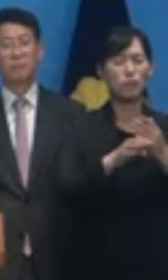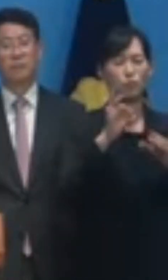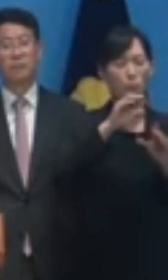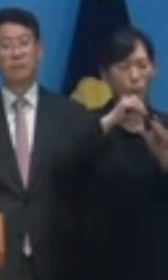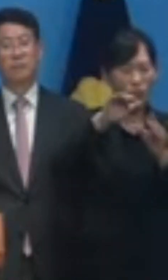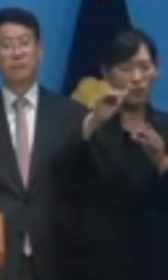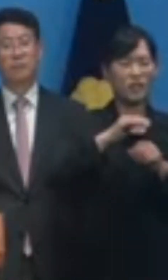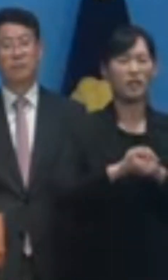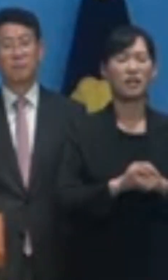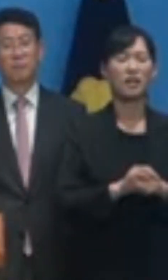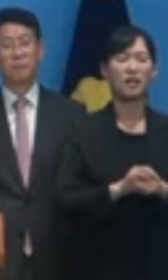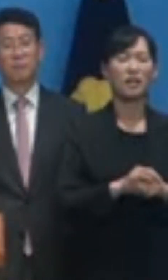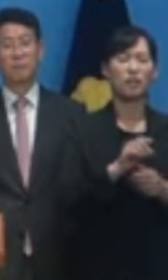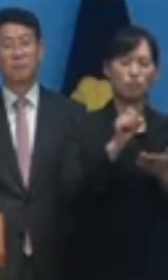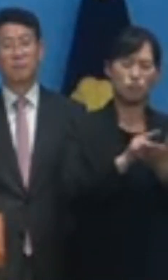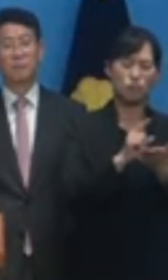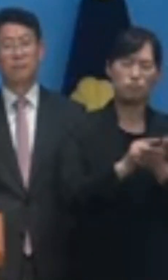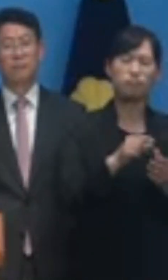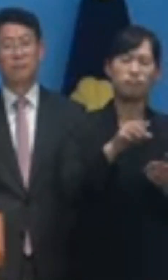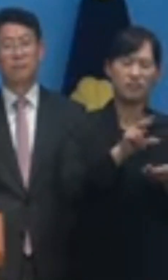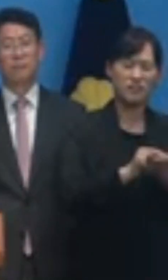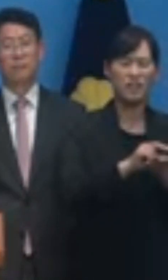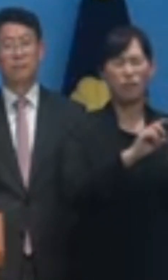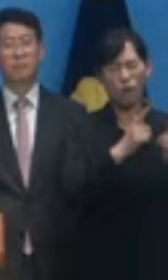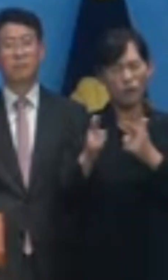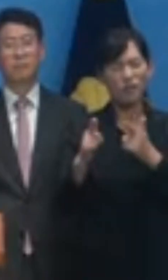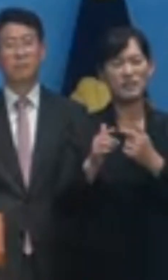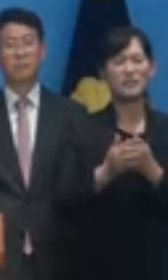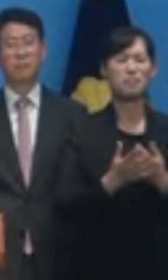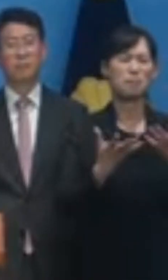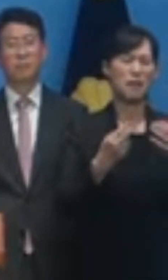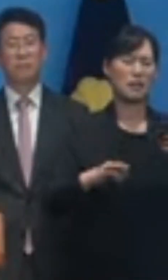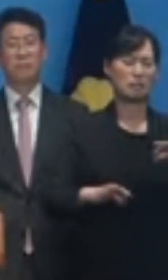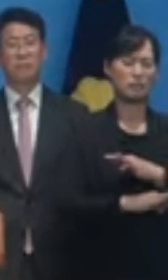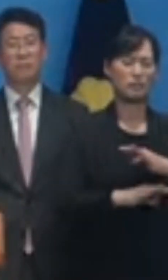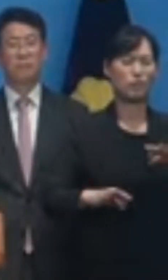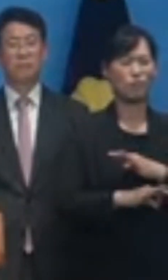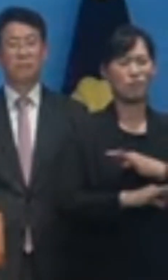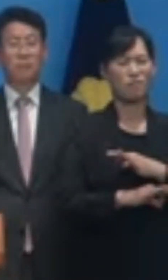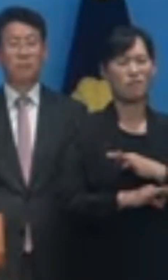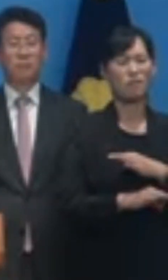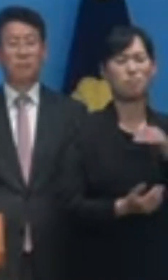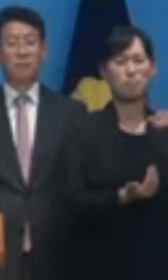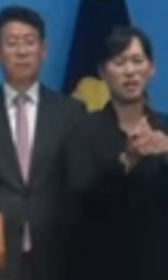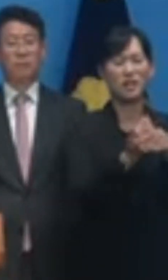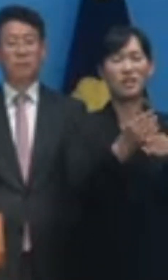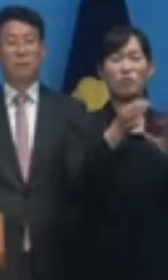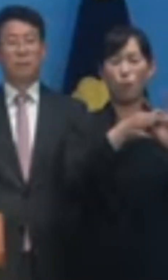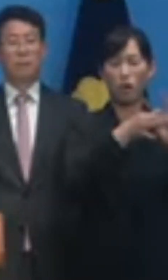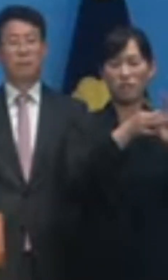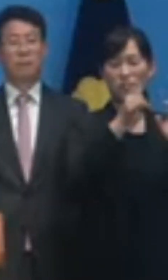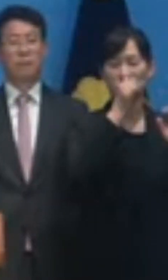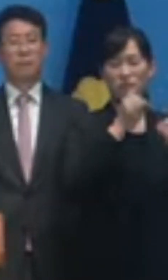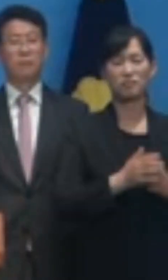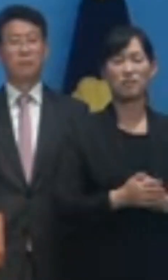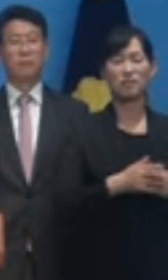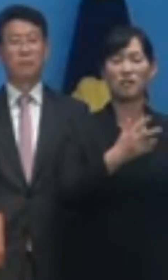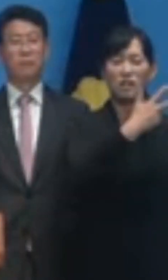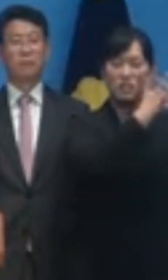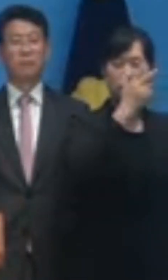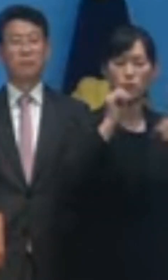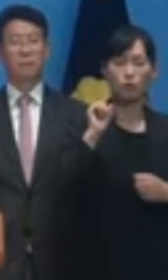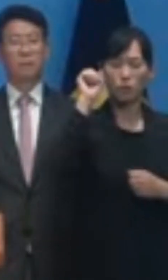사건 등 수없이 많은 거대한 비리 사건에 연루되어 있습니다. 이재명